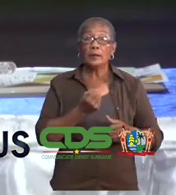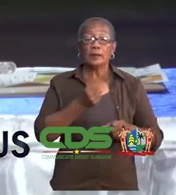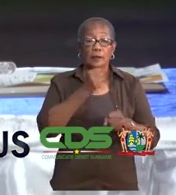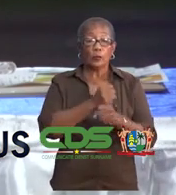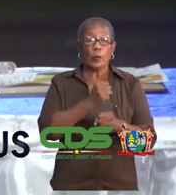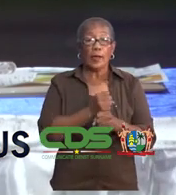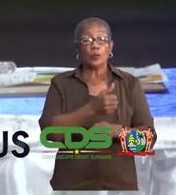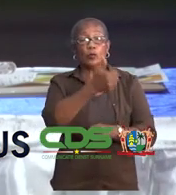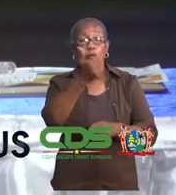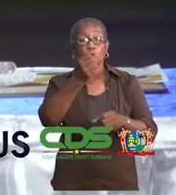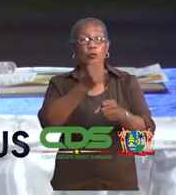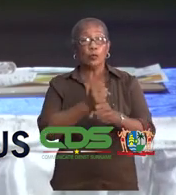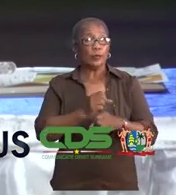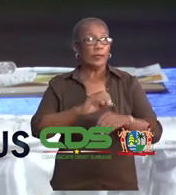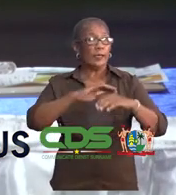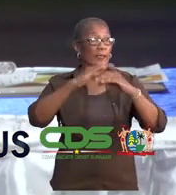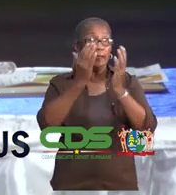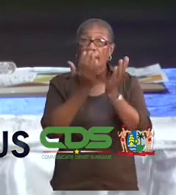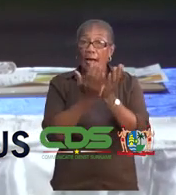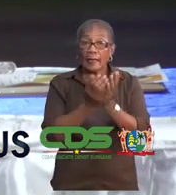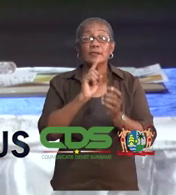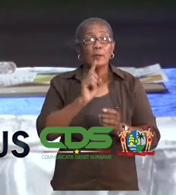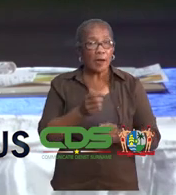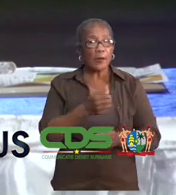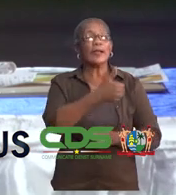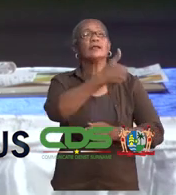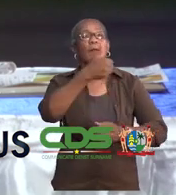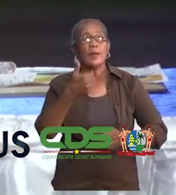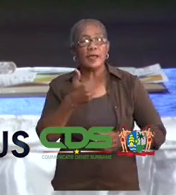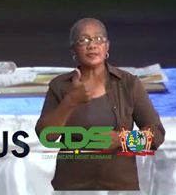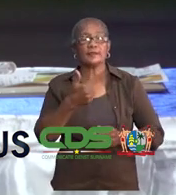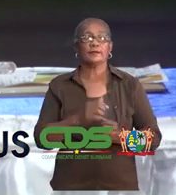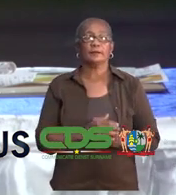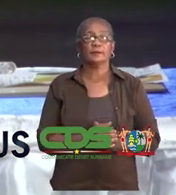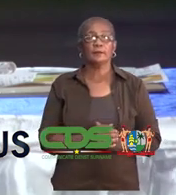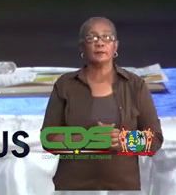kunnen doen. Niet de enige, maar wel de beste op korte termijn.